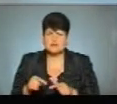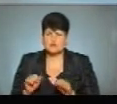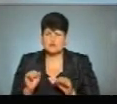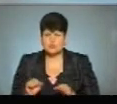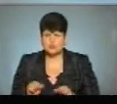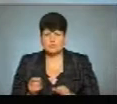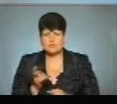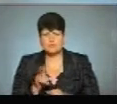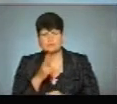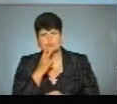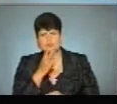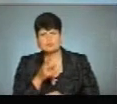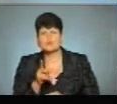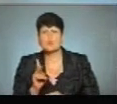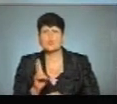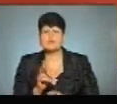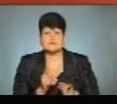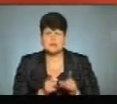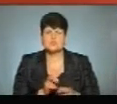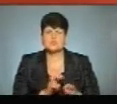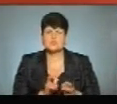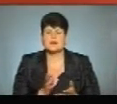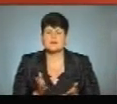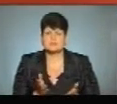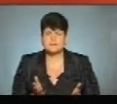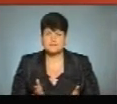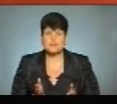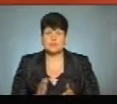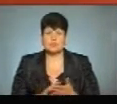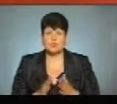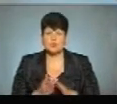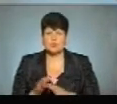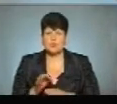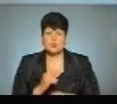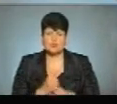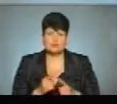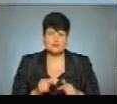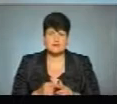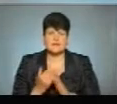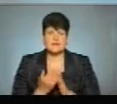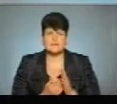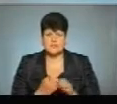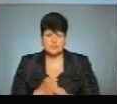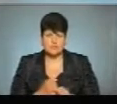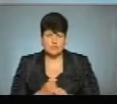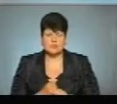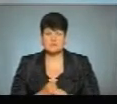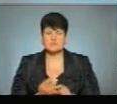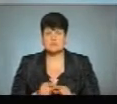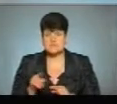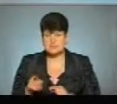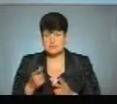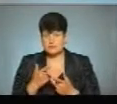було підійти і подивитися, от кого ви дійсно шукаєте. І положеннями про роботу відділів і графіками роботи. Тобто